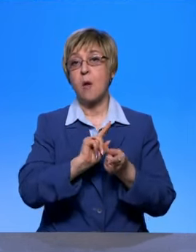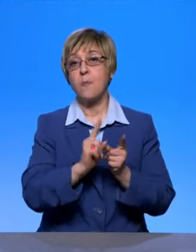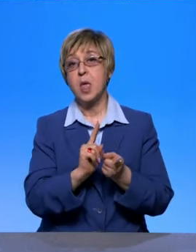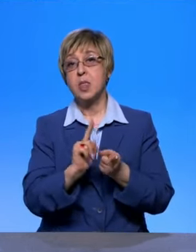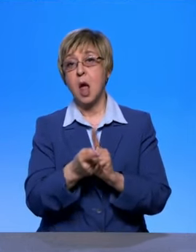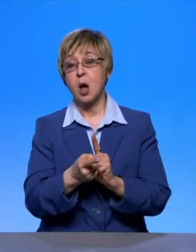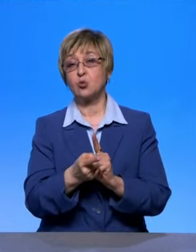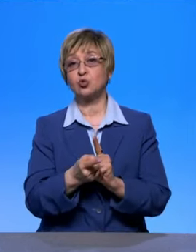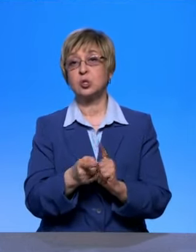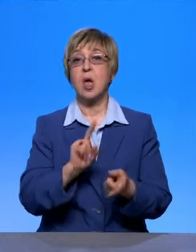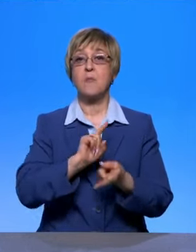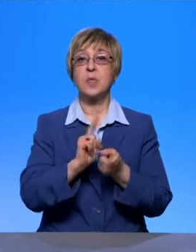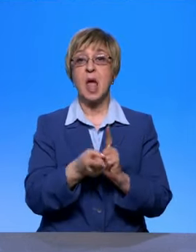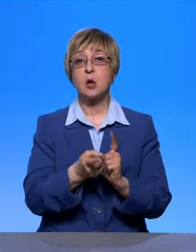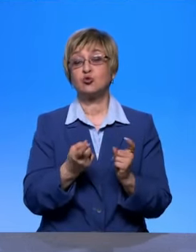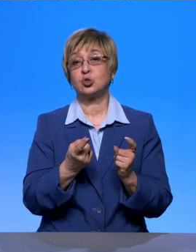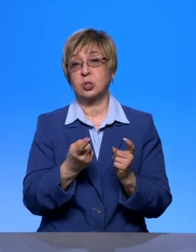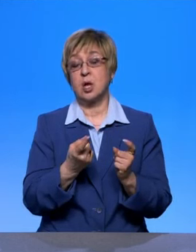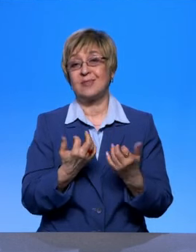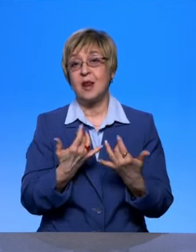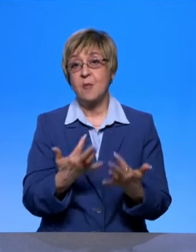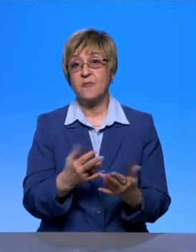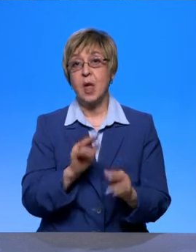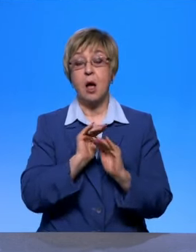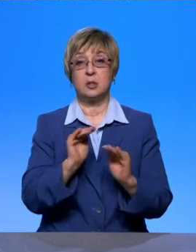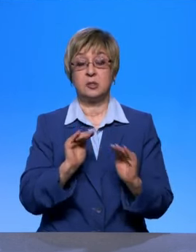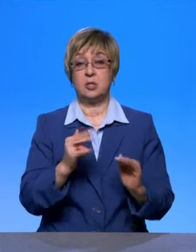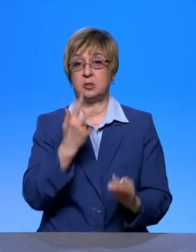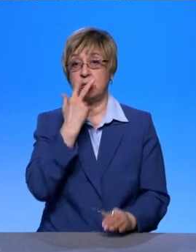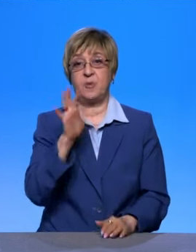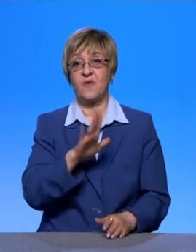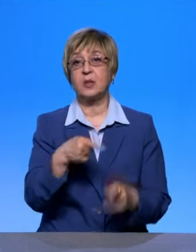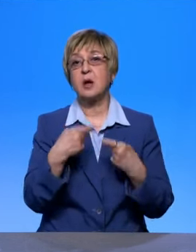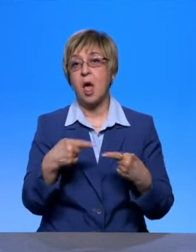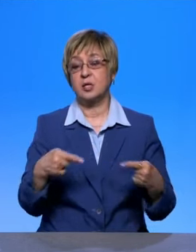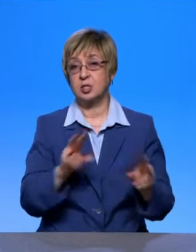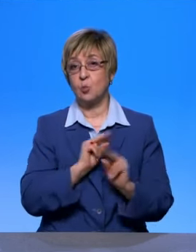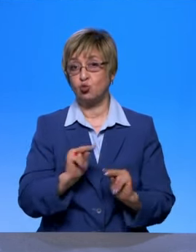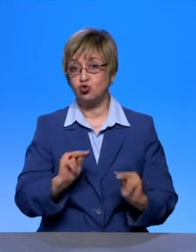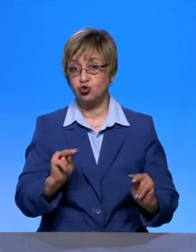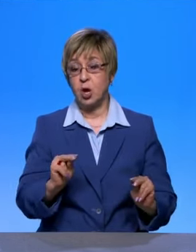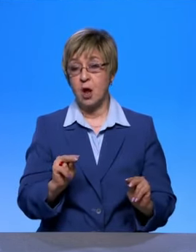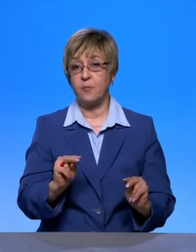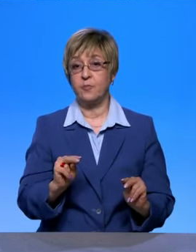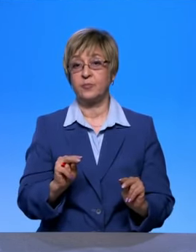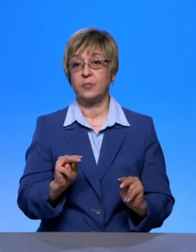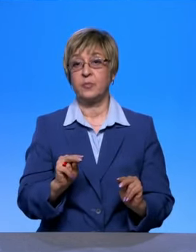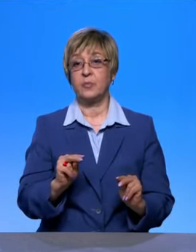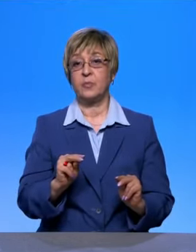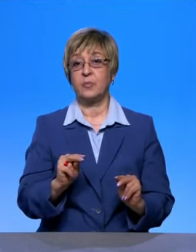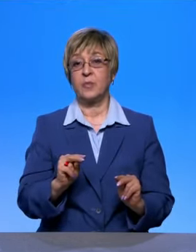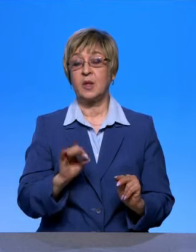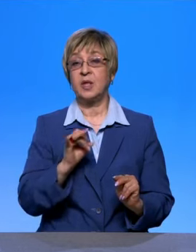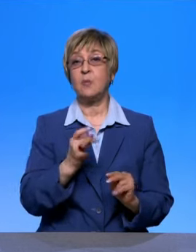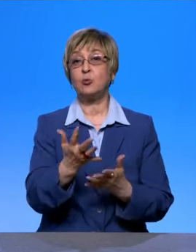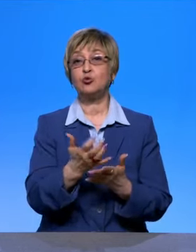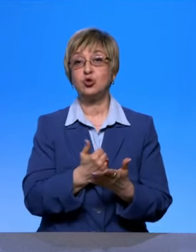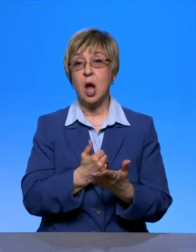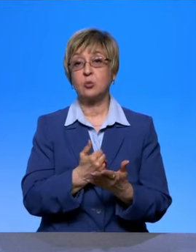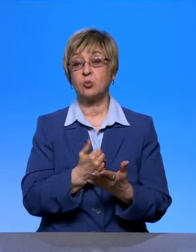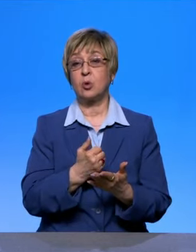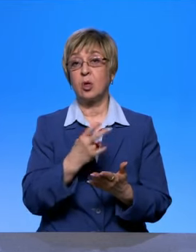меняются требования, дети не успевают приспособиться, дети не получают обычный, без вау-эффекта, так сказать, не получают